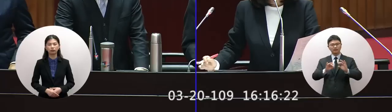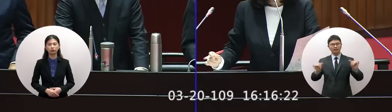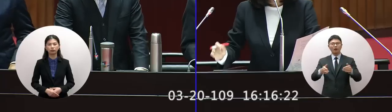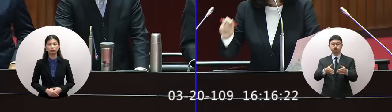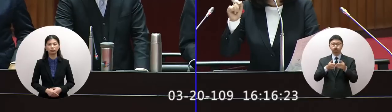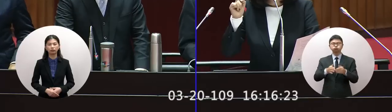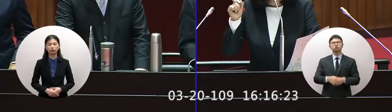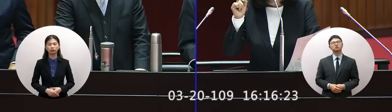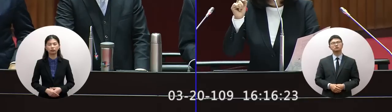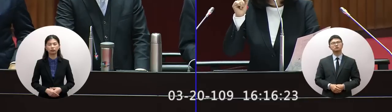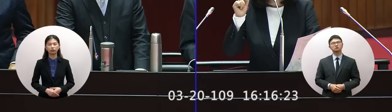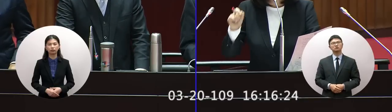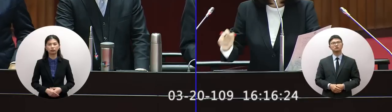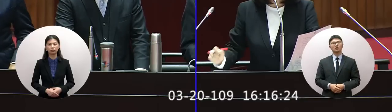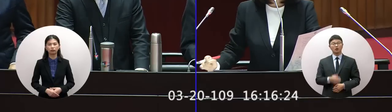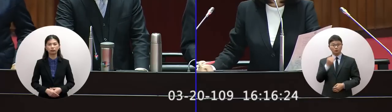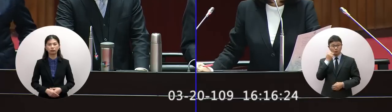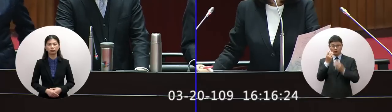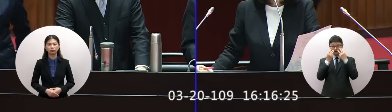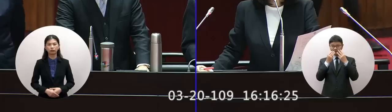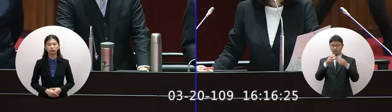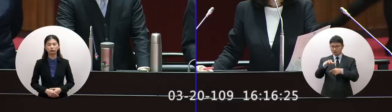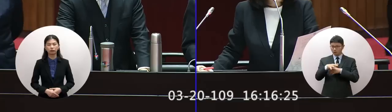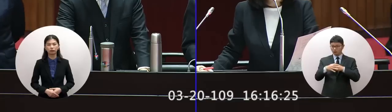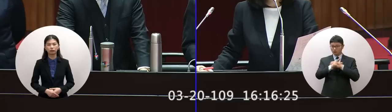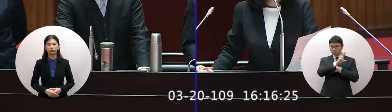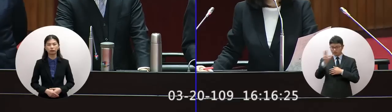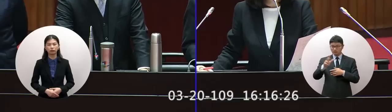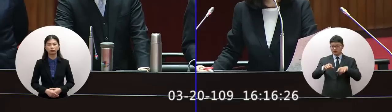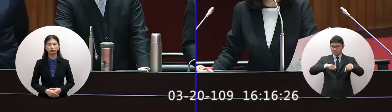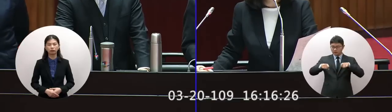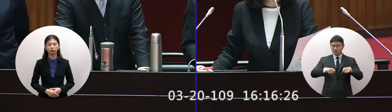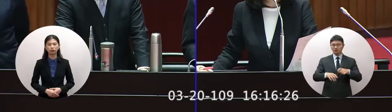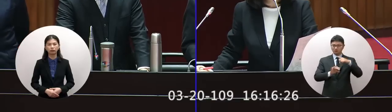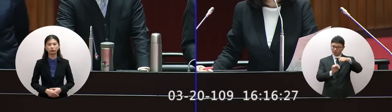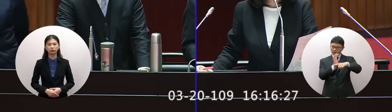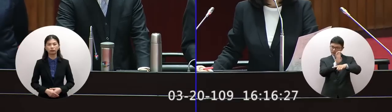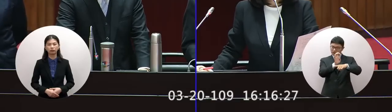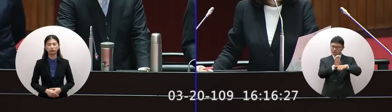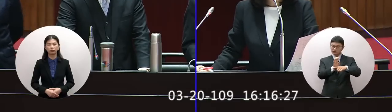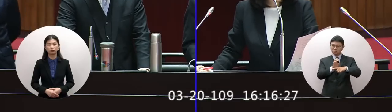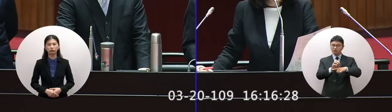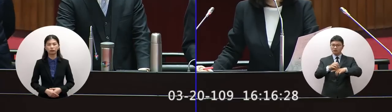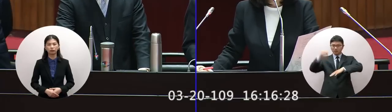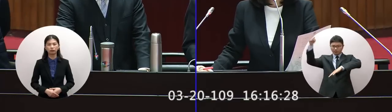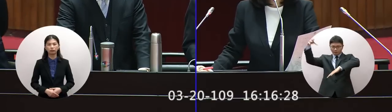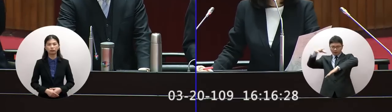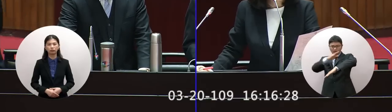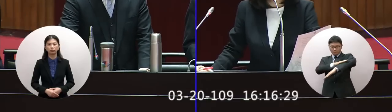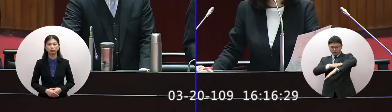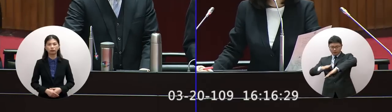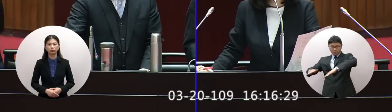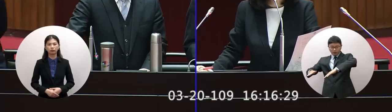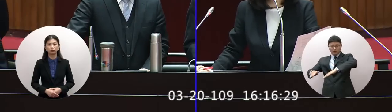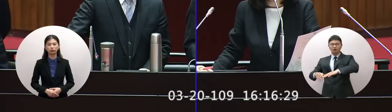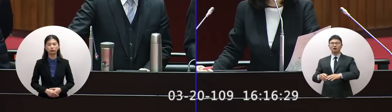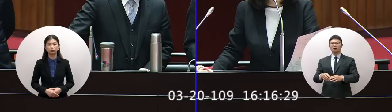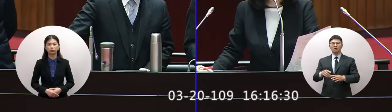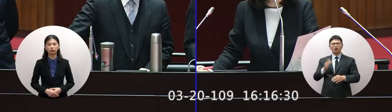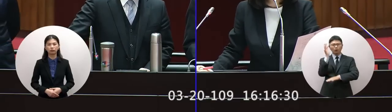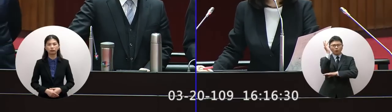地，我们以营农型的计划设置40%的太阳光板，就等于要砍